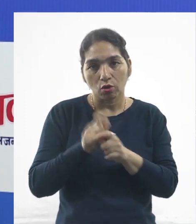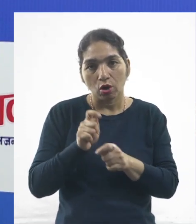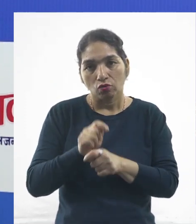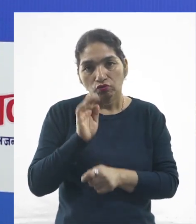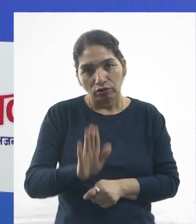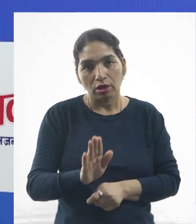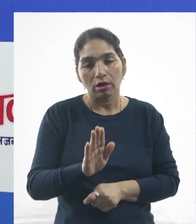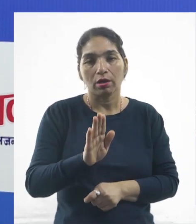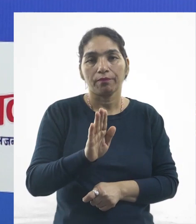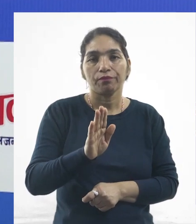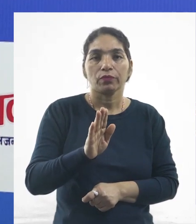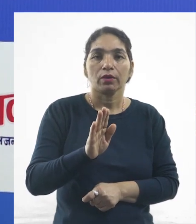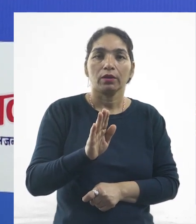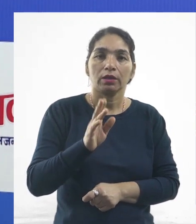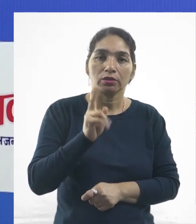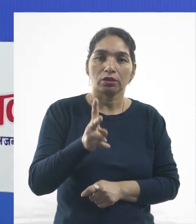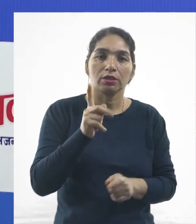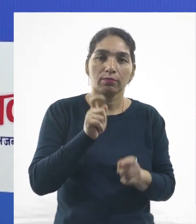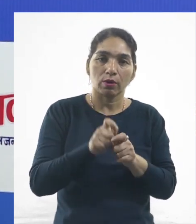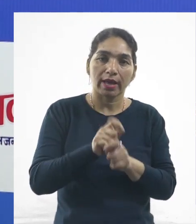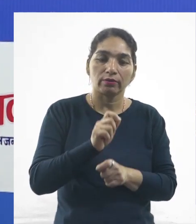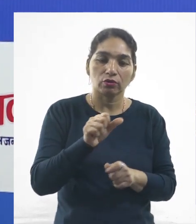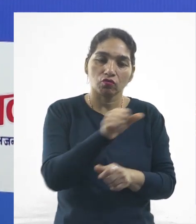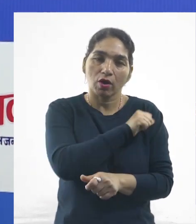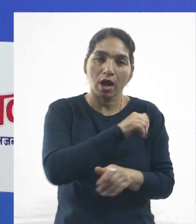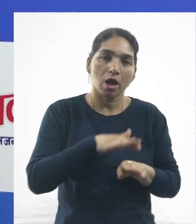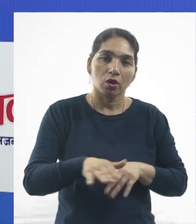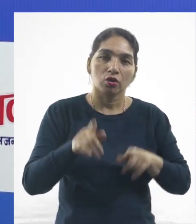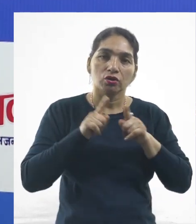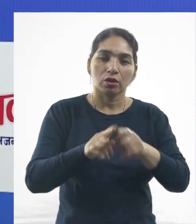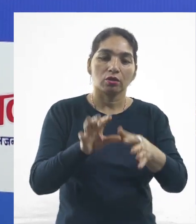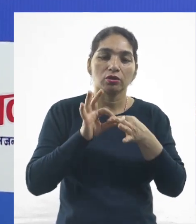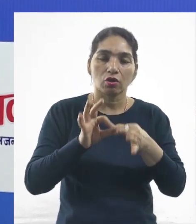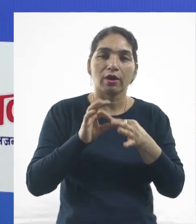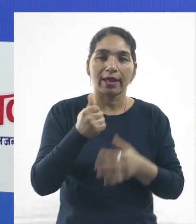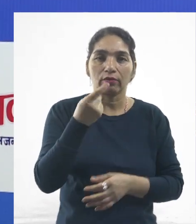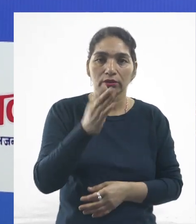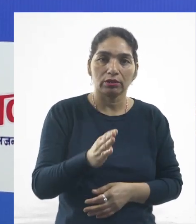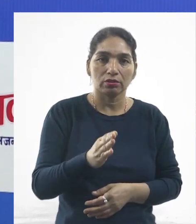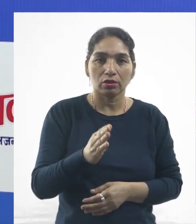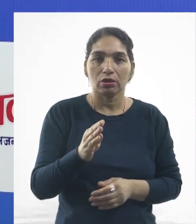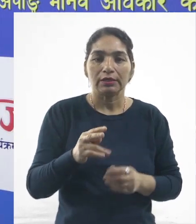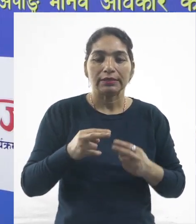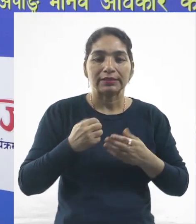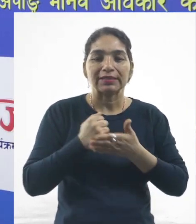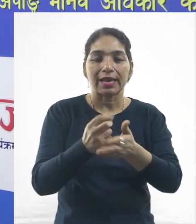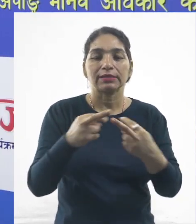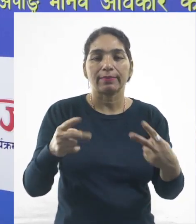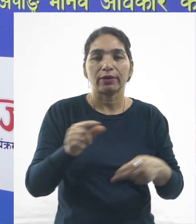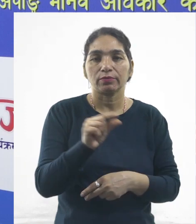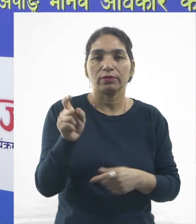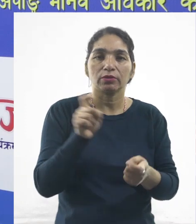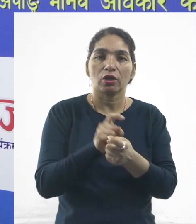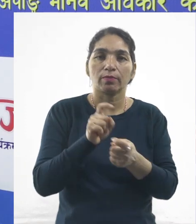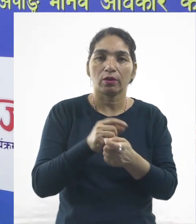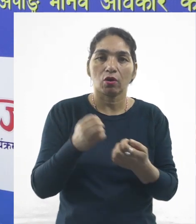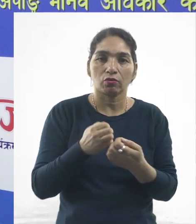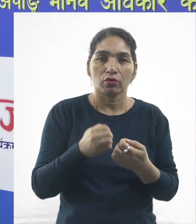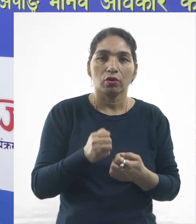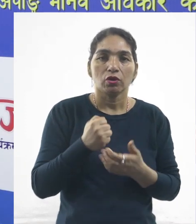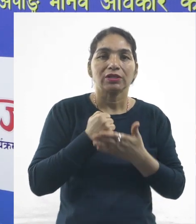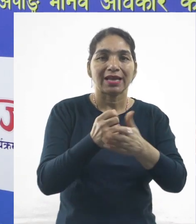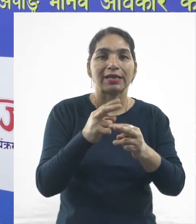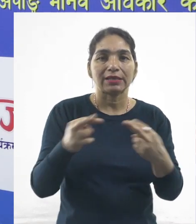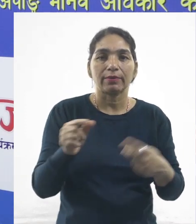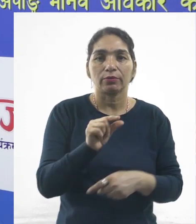बनाउने जसले बनाइरहनु भएको छ उहाँसँग सहकार्य कतिको छ अलिकति सहायक सामग्री बारेमा छलफल गरौँ न त्यो सहायक सामग्री बारेमा चाहिँ अब